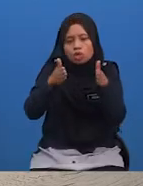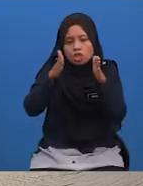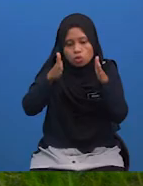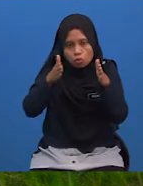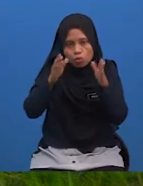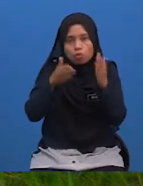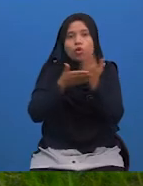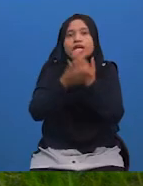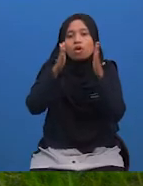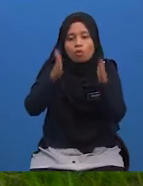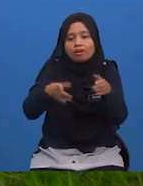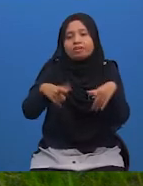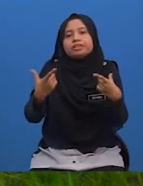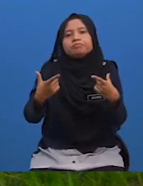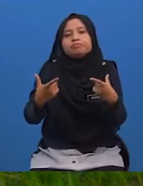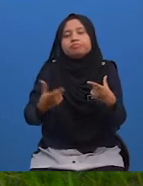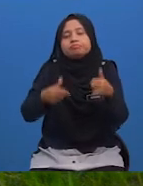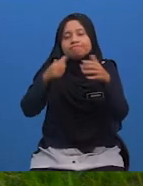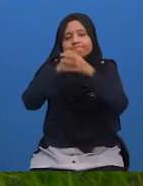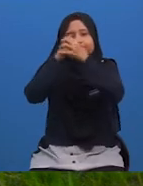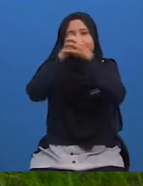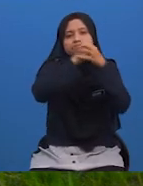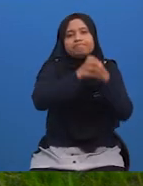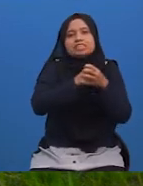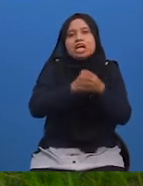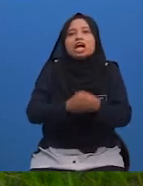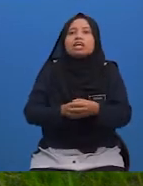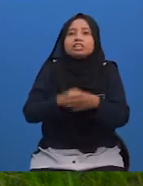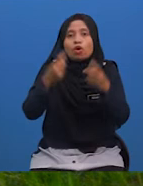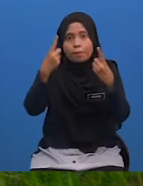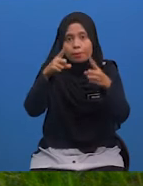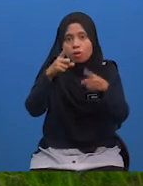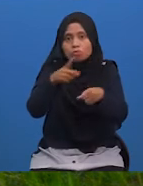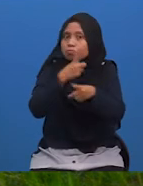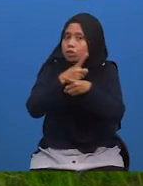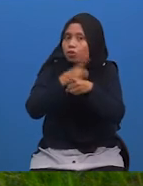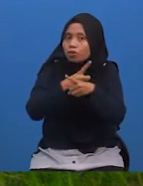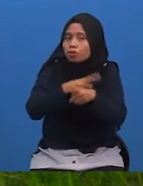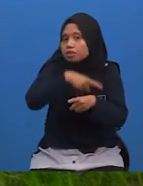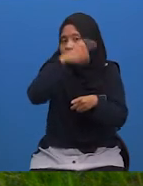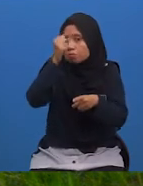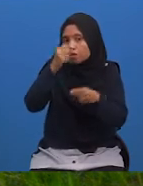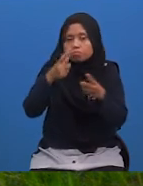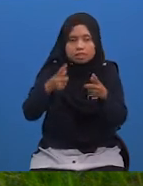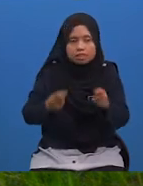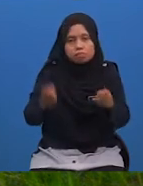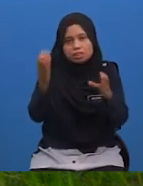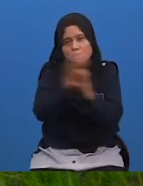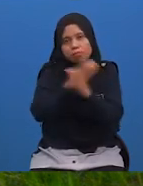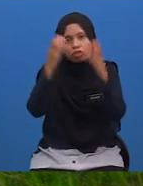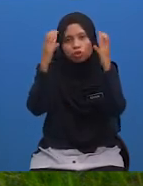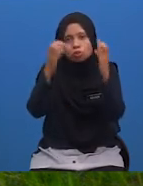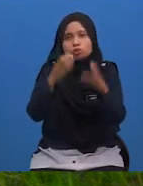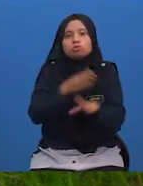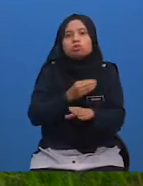lain. Syabas, semua jawapan kamu tepat. Terima kasih murid-murid kerana kamu terima cabaran